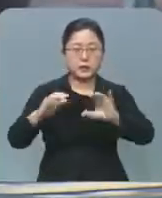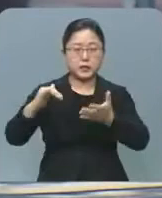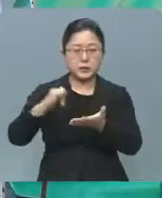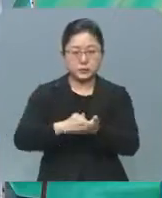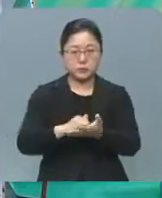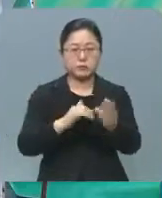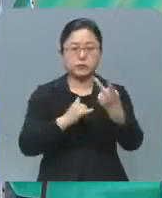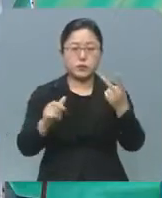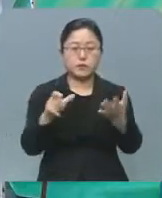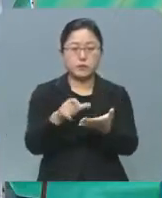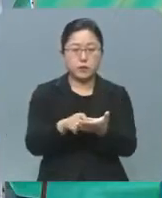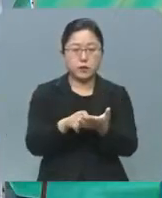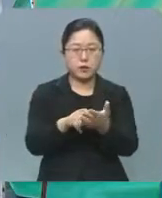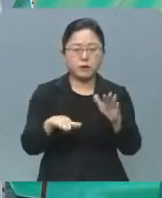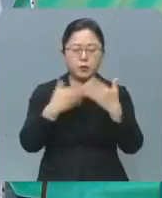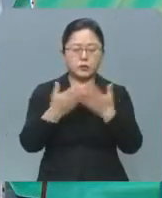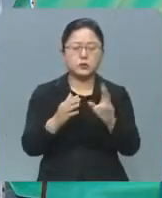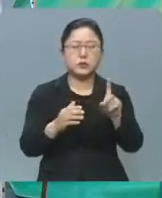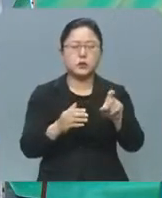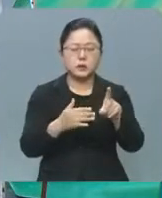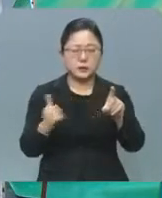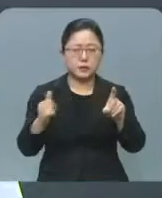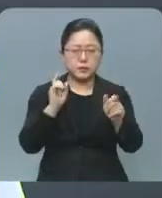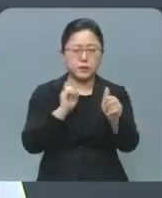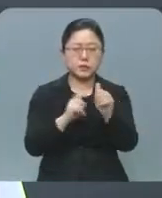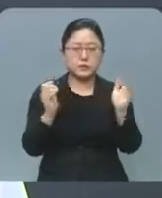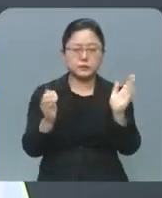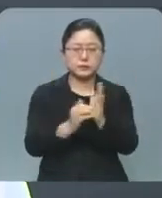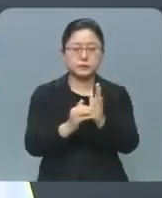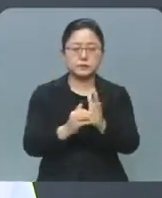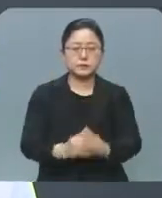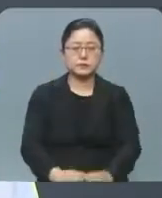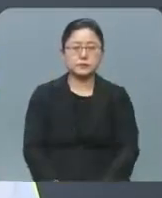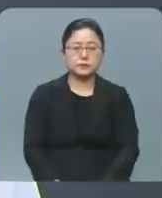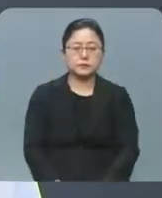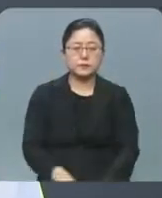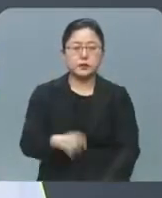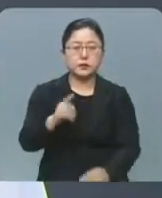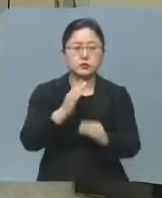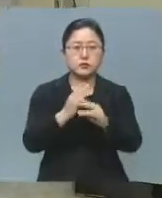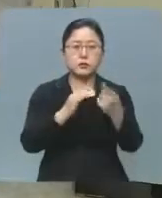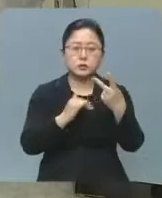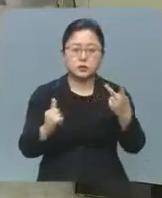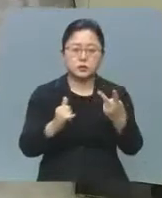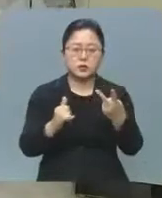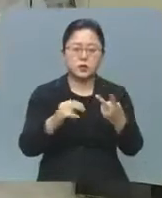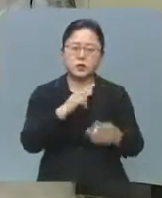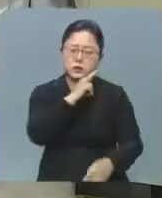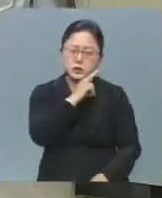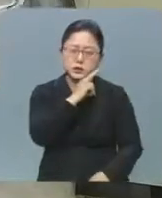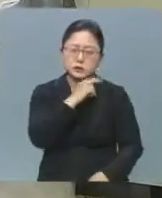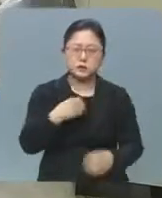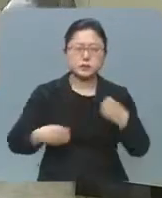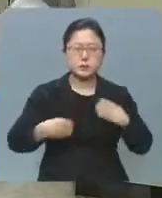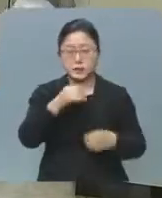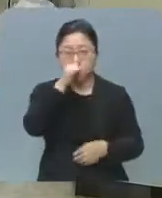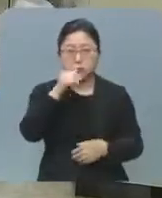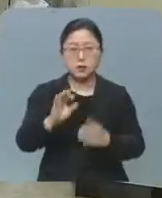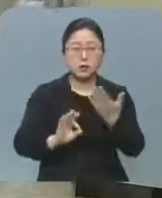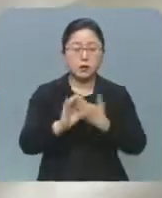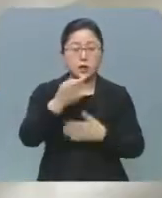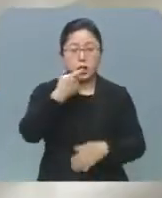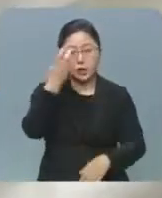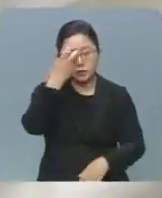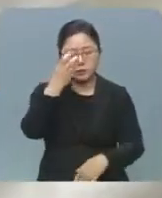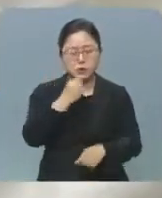입국자 2명을 포함해 모두 11명이 확진 판정을 받았습니다. 이 가운데 2명은 의심 증상을 보여 어제 오전 검사를 받은